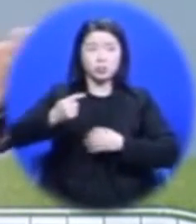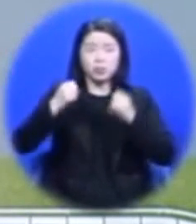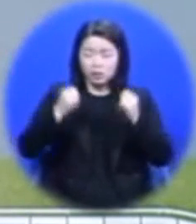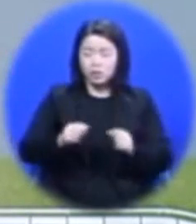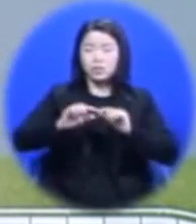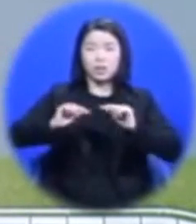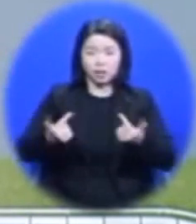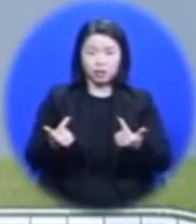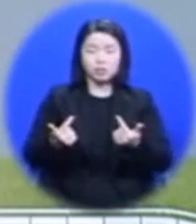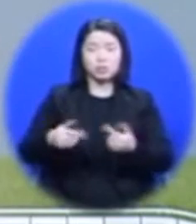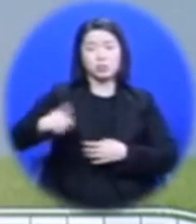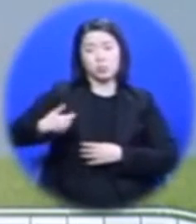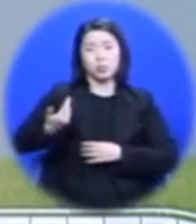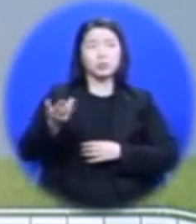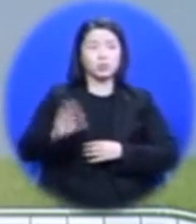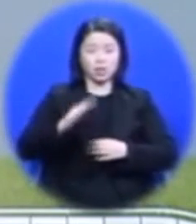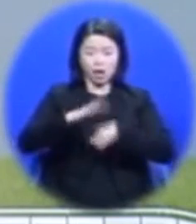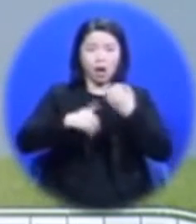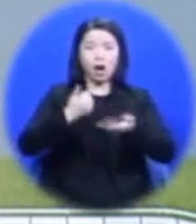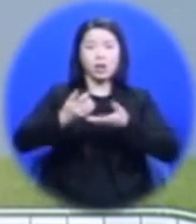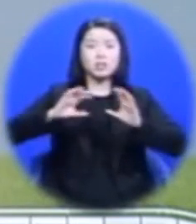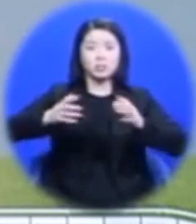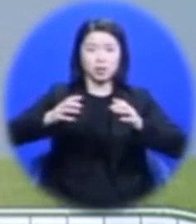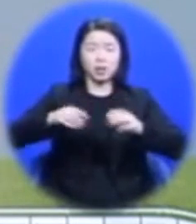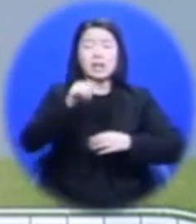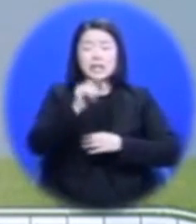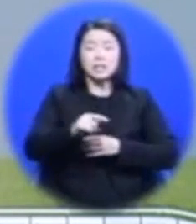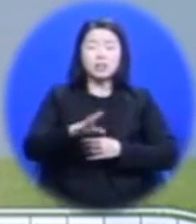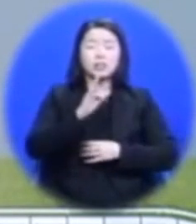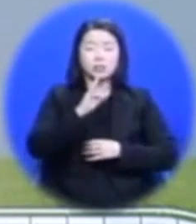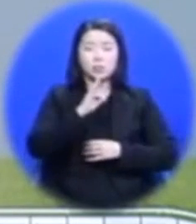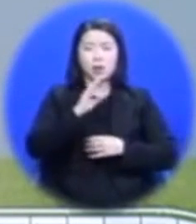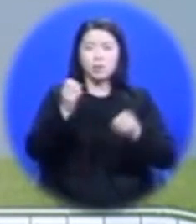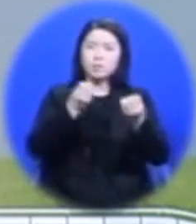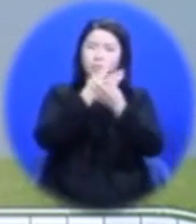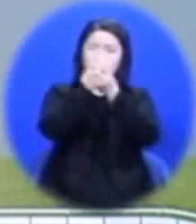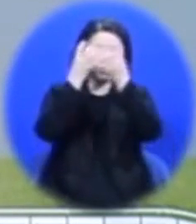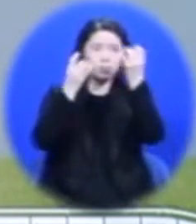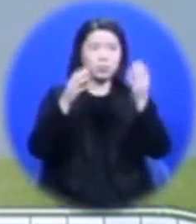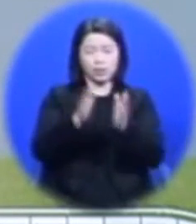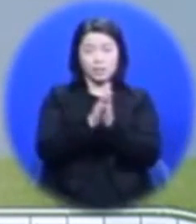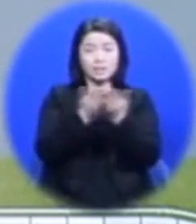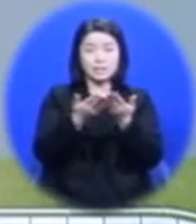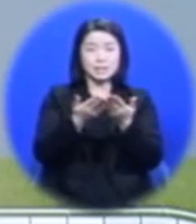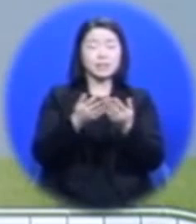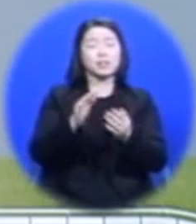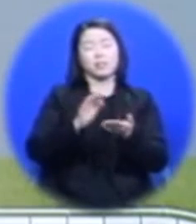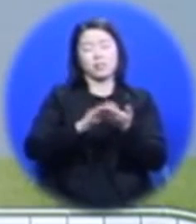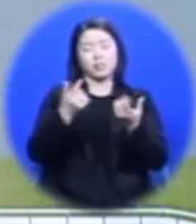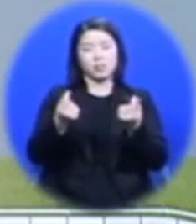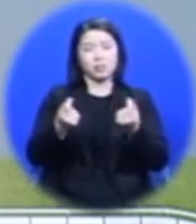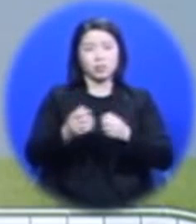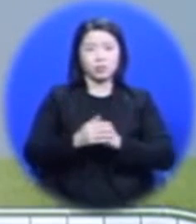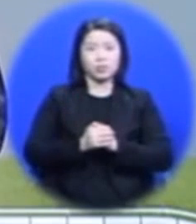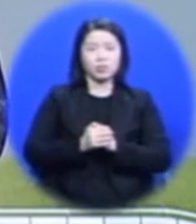계신지 잘 모르겠는데 하나님의 나라는 이건 정말 판타지 소설 같은 거죠.